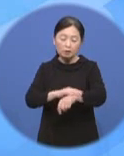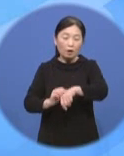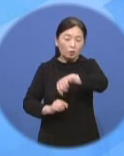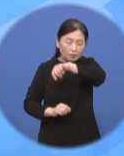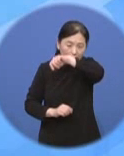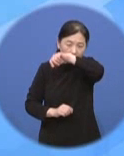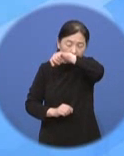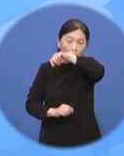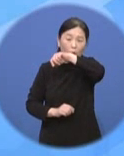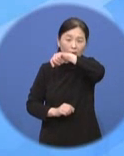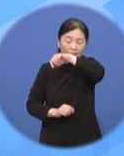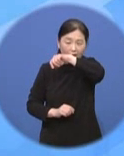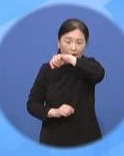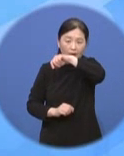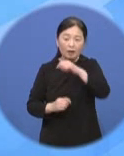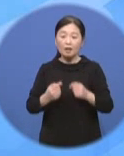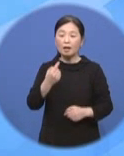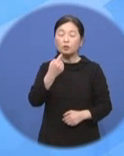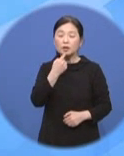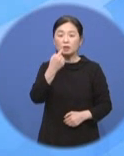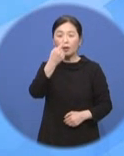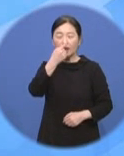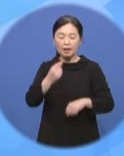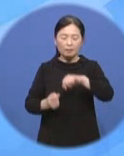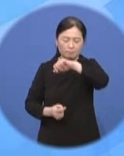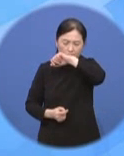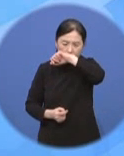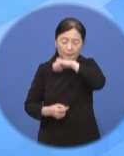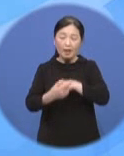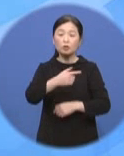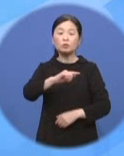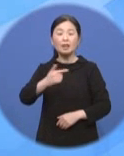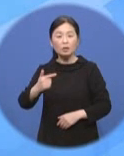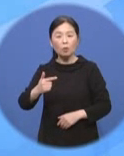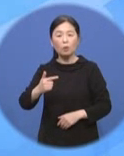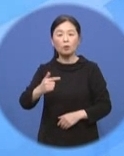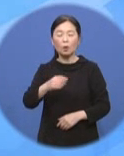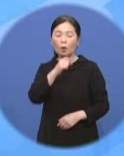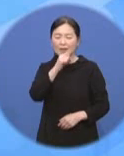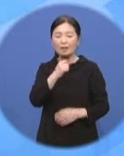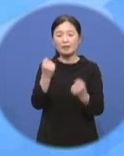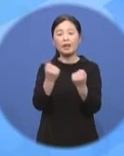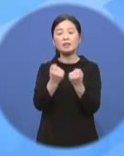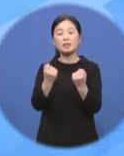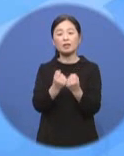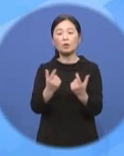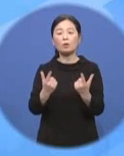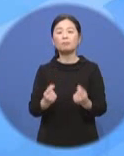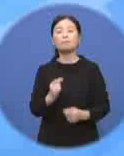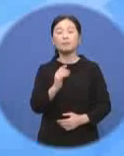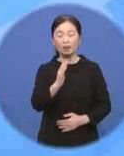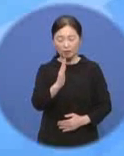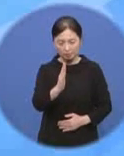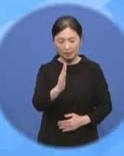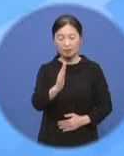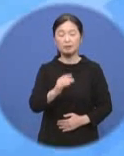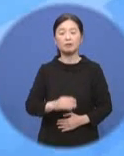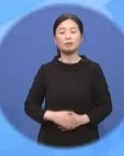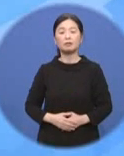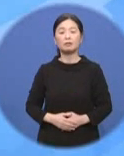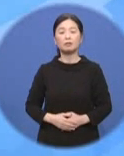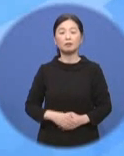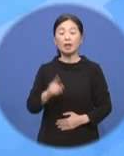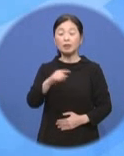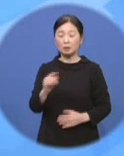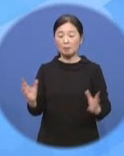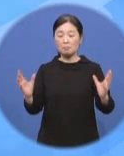側などを使って口や鼻を押さえるなど、咳エチケットを守りましょう。換気が悪く、人が